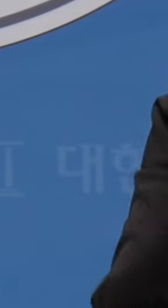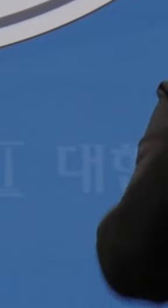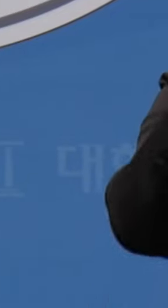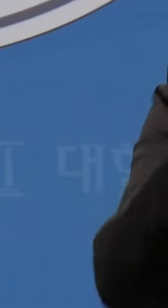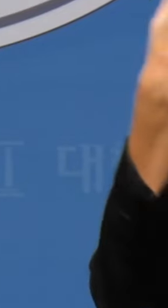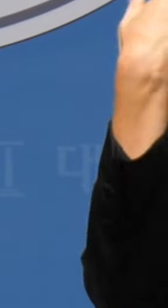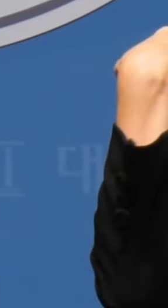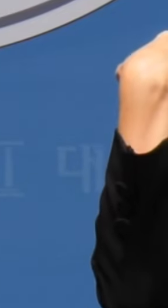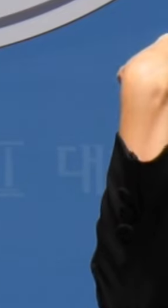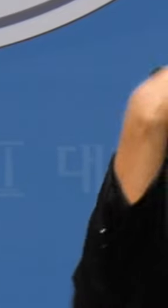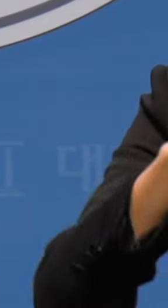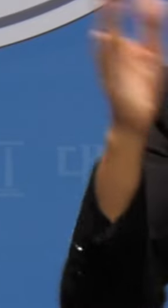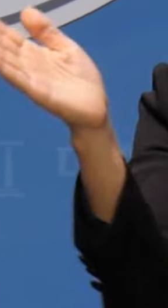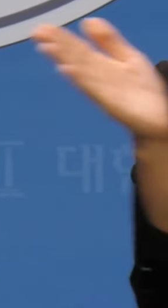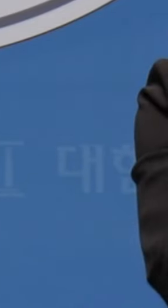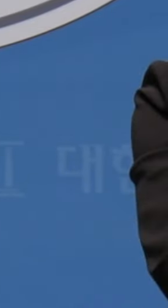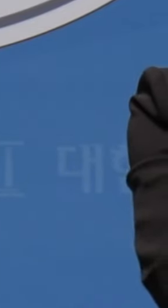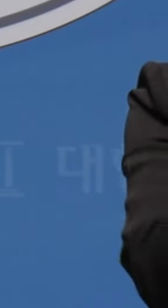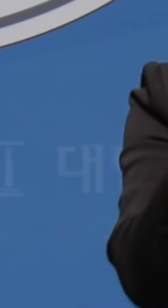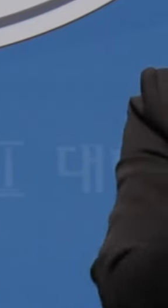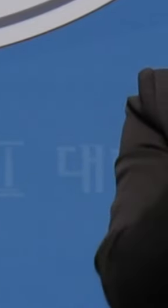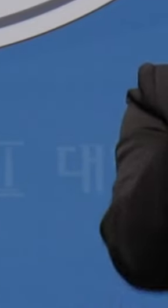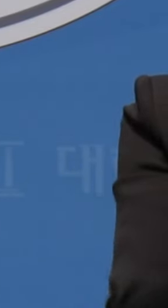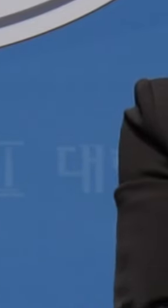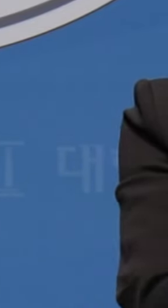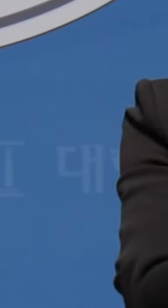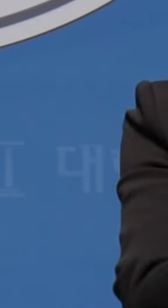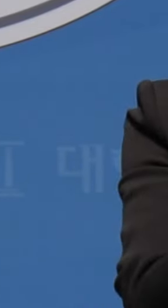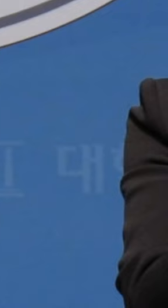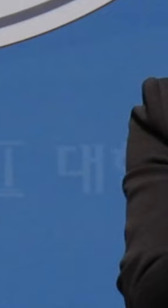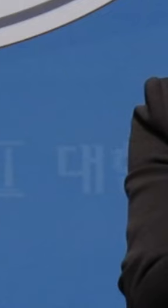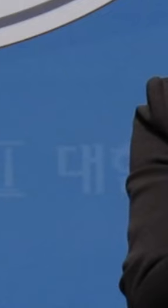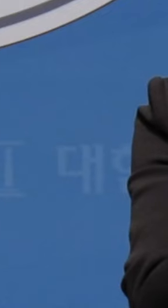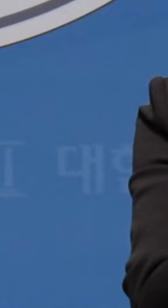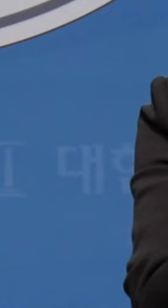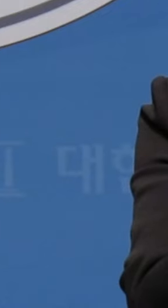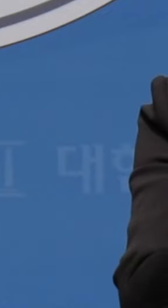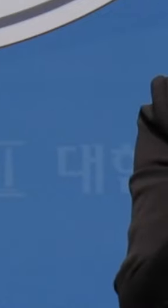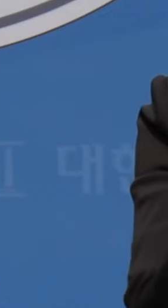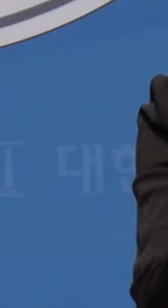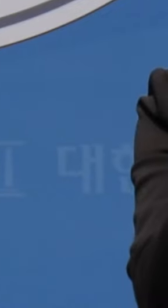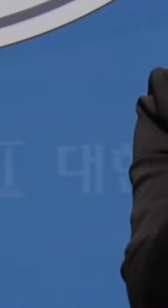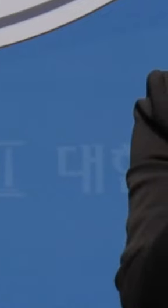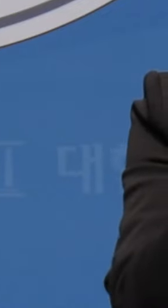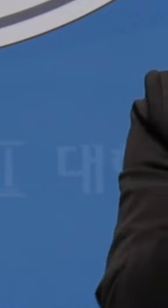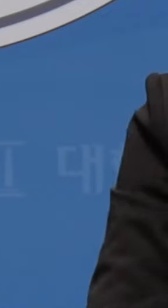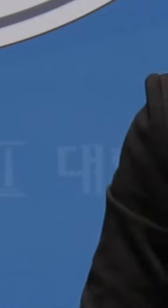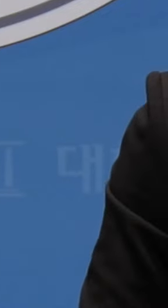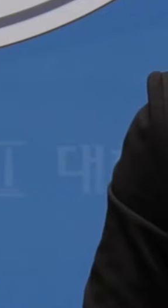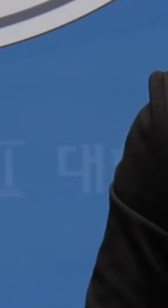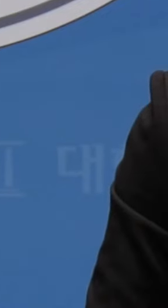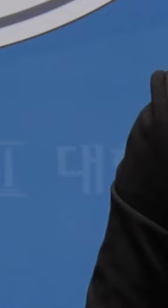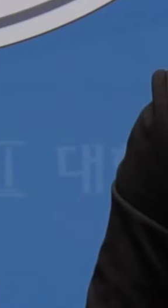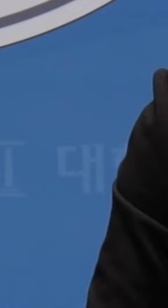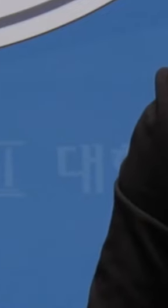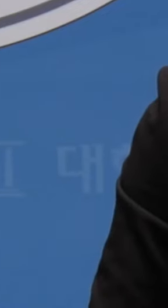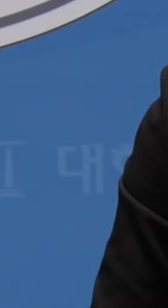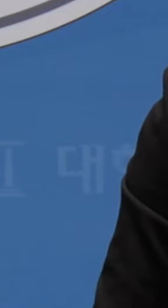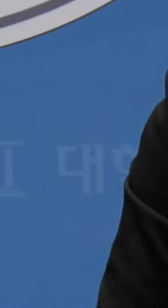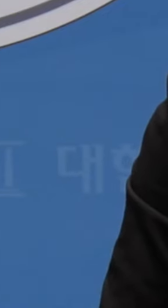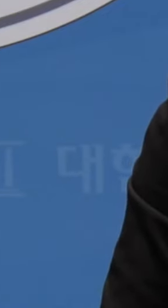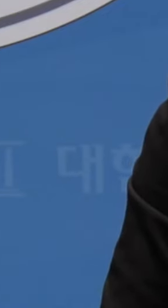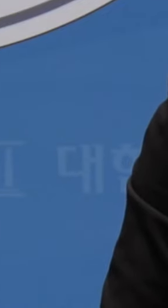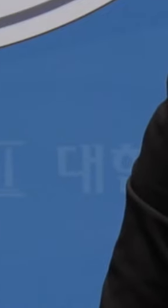정부는 출발부터 불법과 위법 위에 지어진 집인 것입니다.